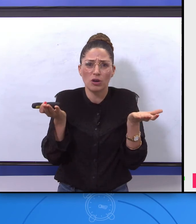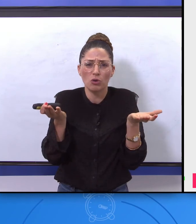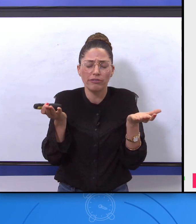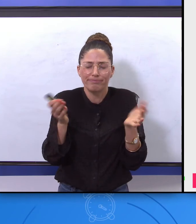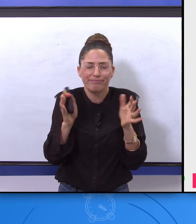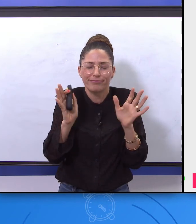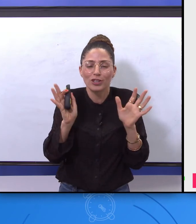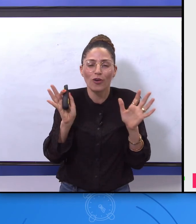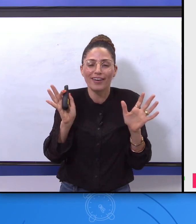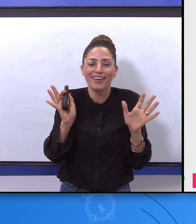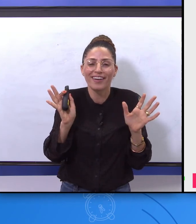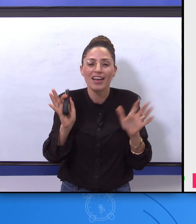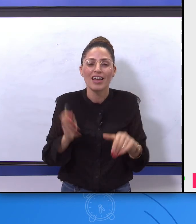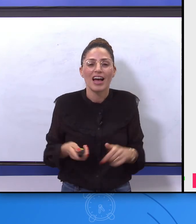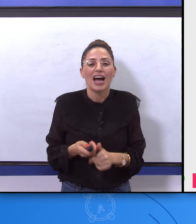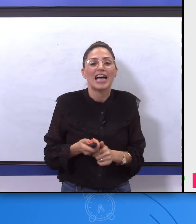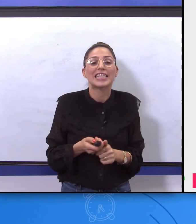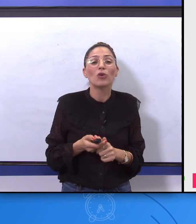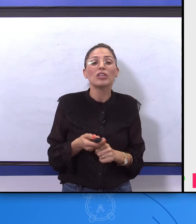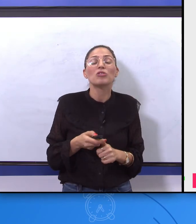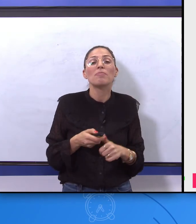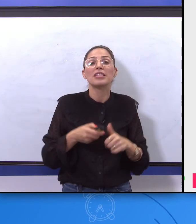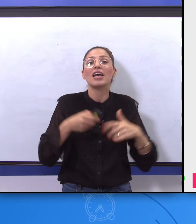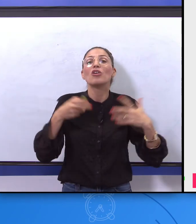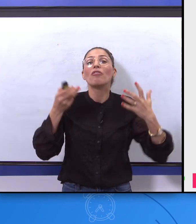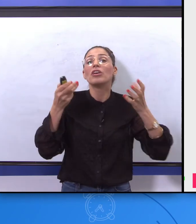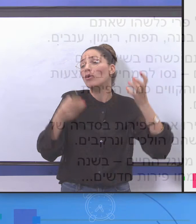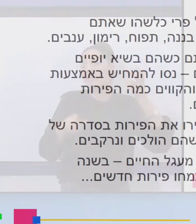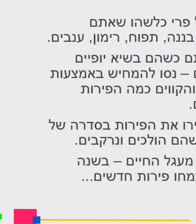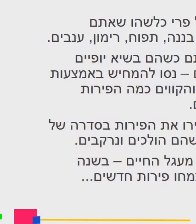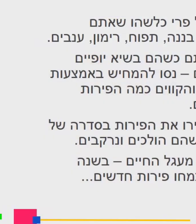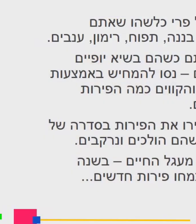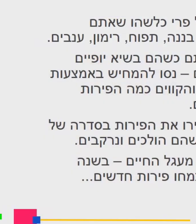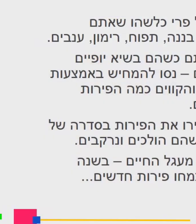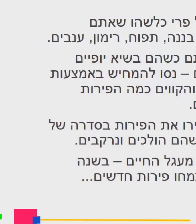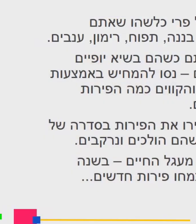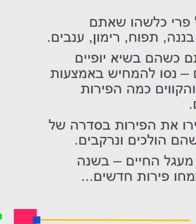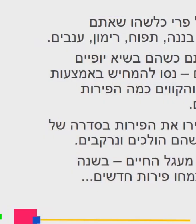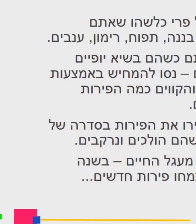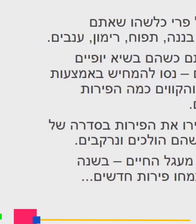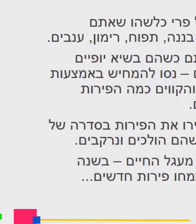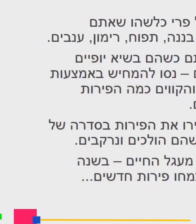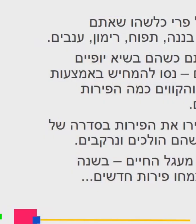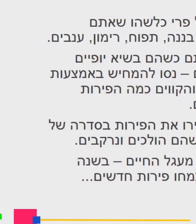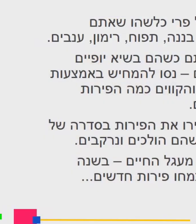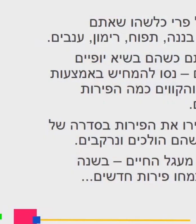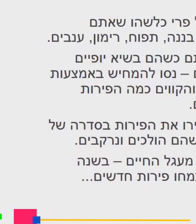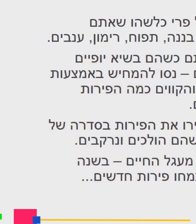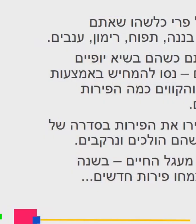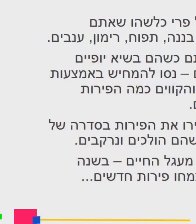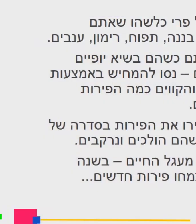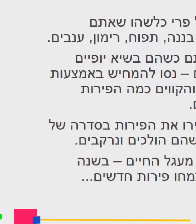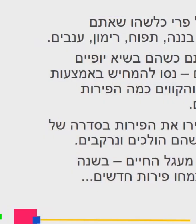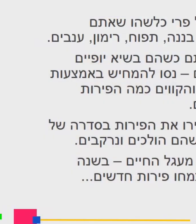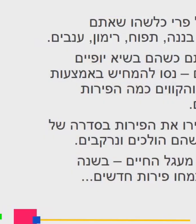תפוח זרקוב נוראי. אז ציירו אותם שהם בשיא היופי, כאילו כתבתם אותם מהעץ או מהשיח ובשלותם,